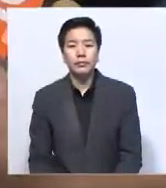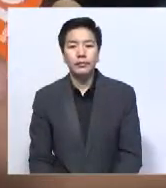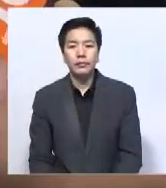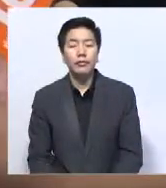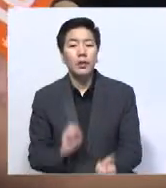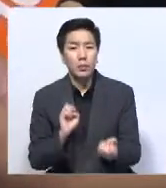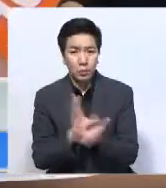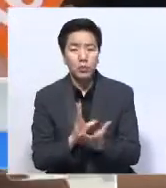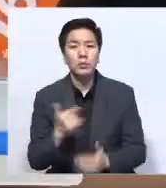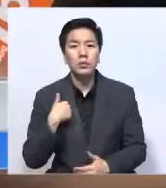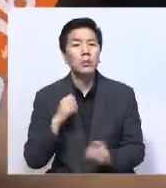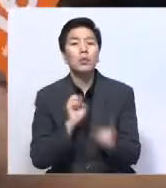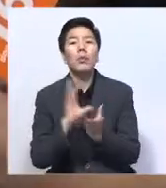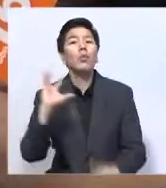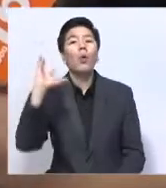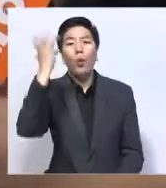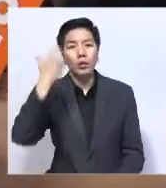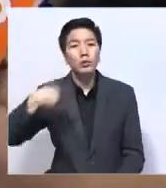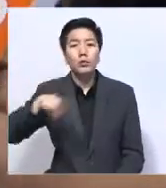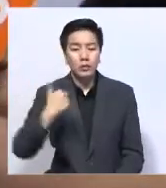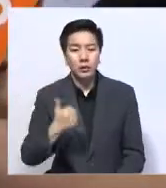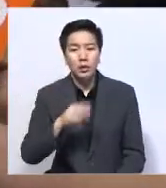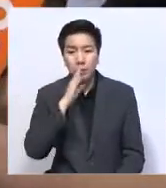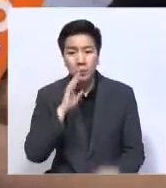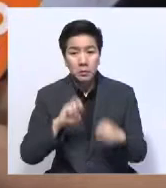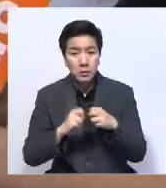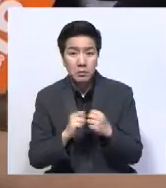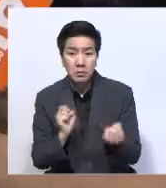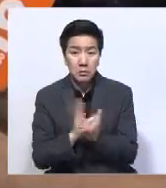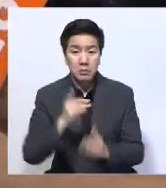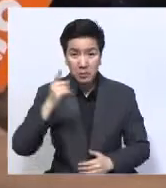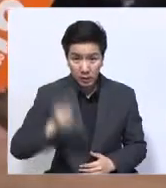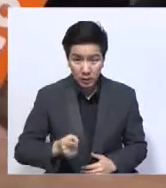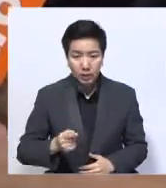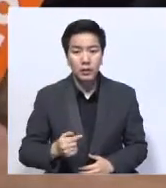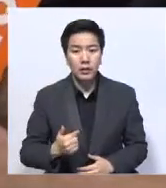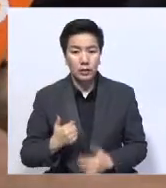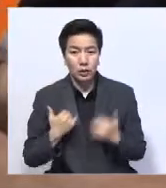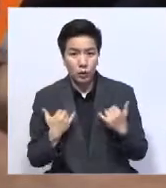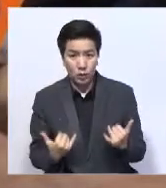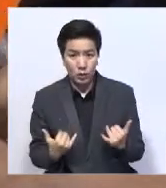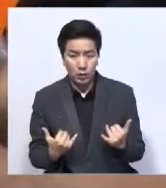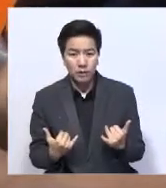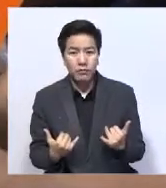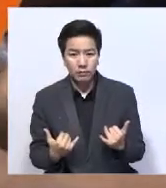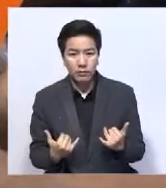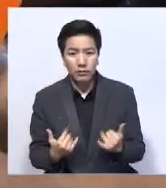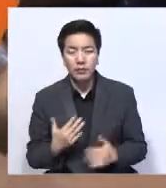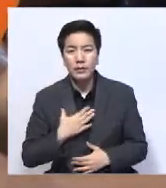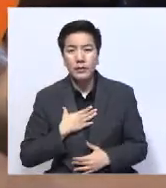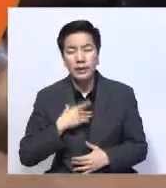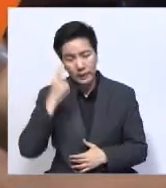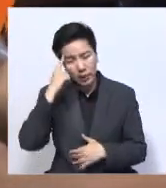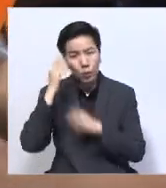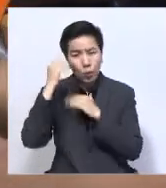ถ้ากระทบก็จะกระทบทั้งโลกนะว่าไปแล้วถ้าหากว่าเรื่องบานปลายนะเพราะฉะนั้นขณะนี้ก็ทุกคนก็ตั้ง